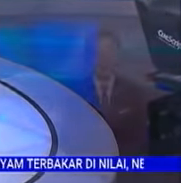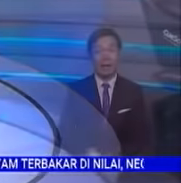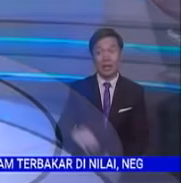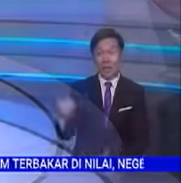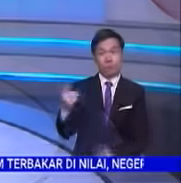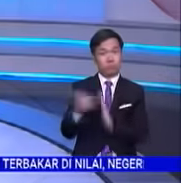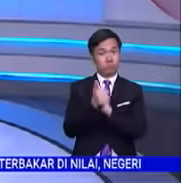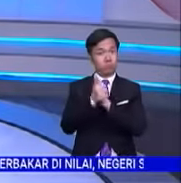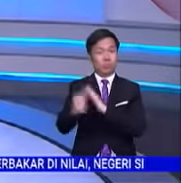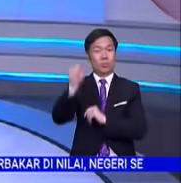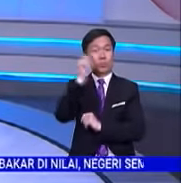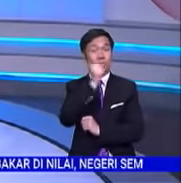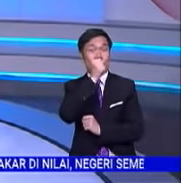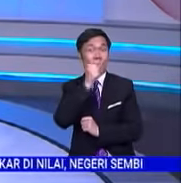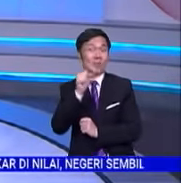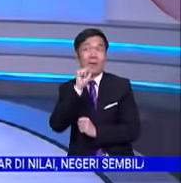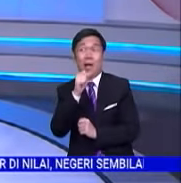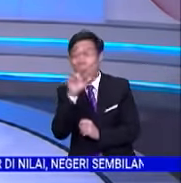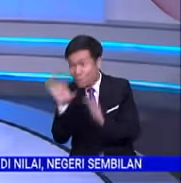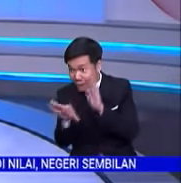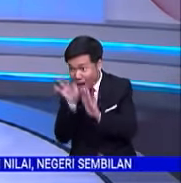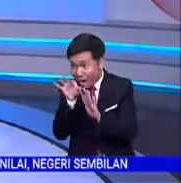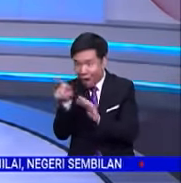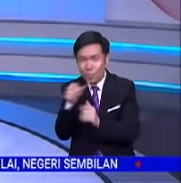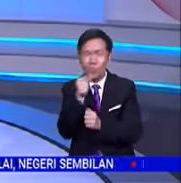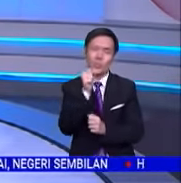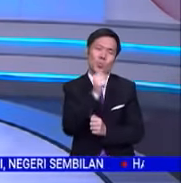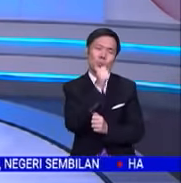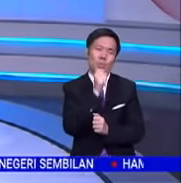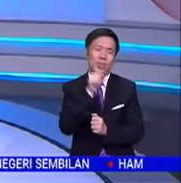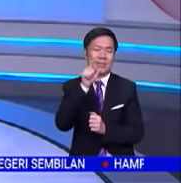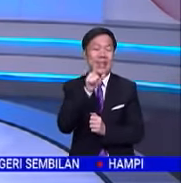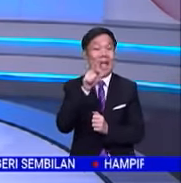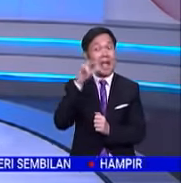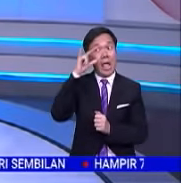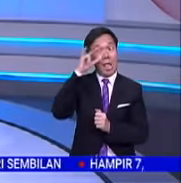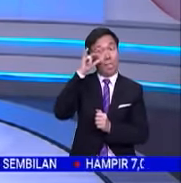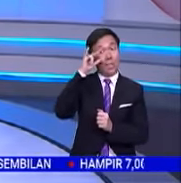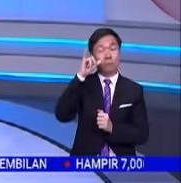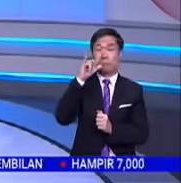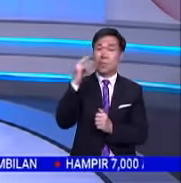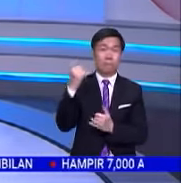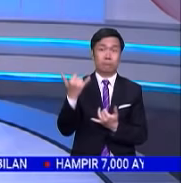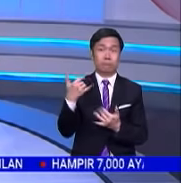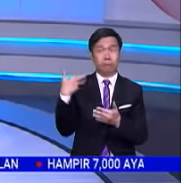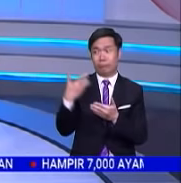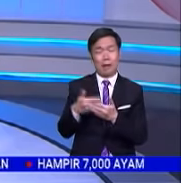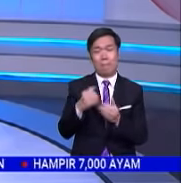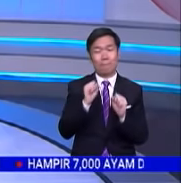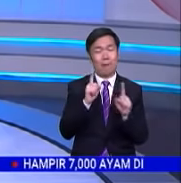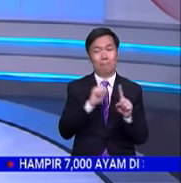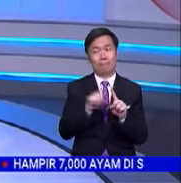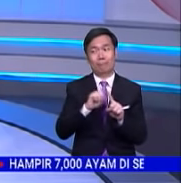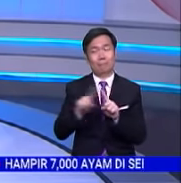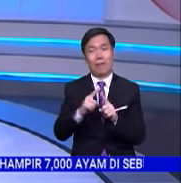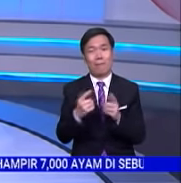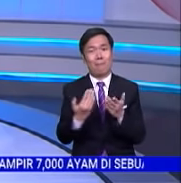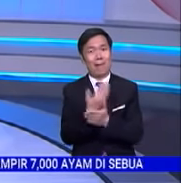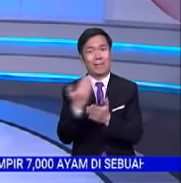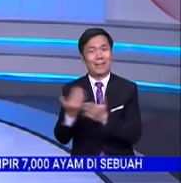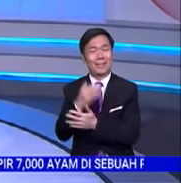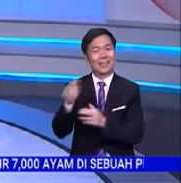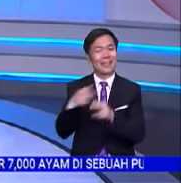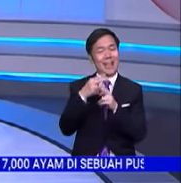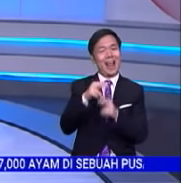Bakat sesetengah penyanyi dicungkil menerusi persembahan menarik perhatian di Instagram bukan lagi perkara baru. Kali ini, giliran nama penyanyi